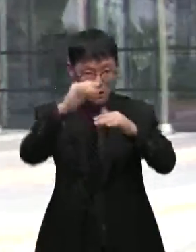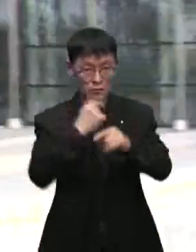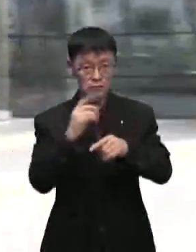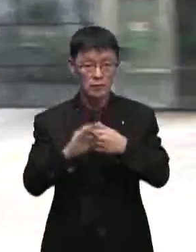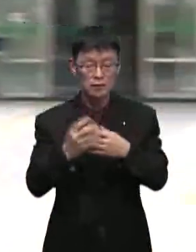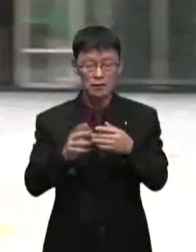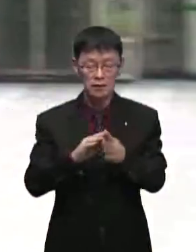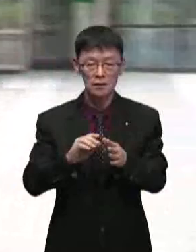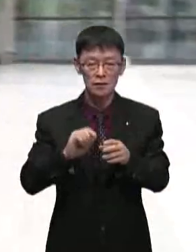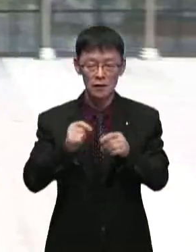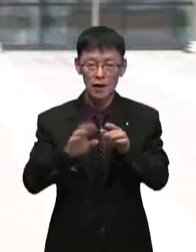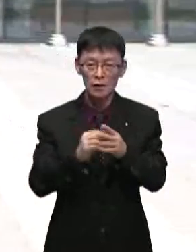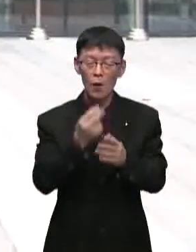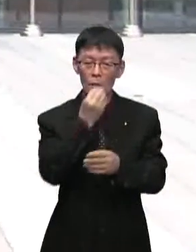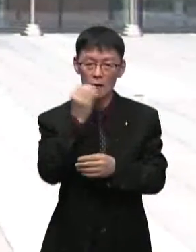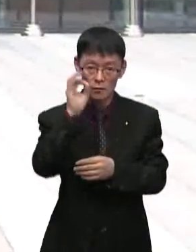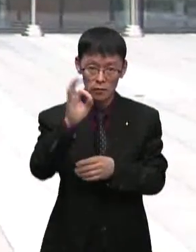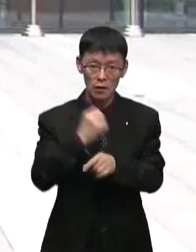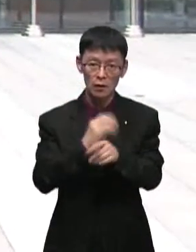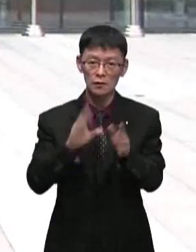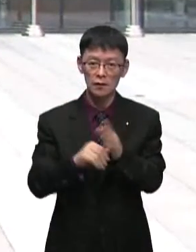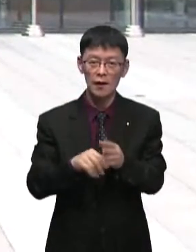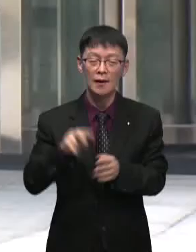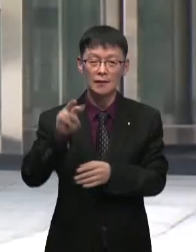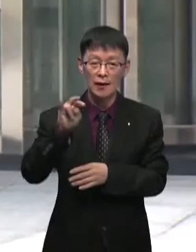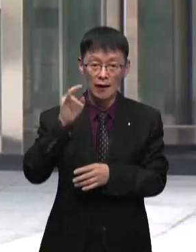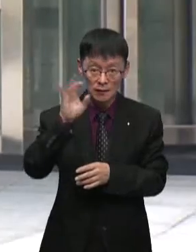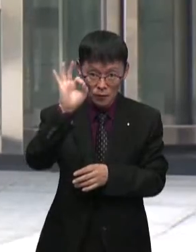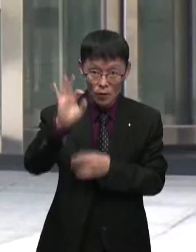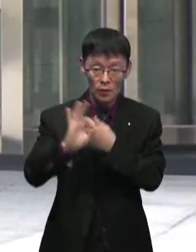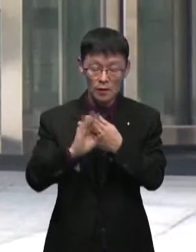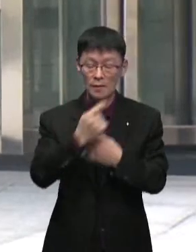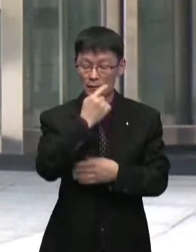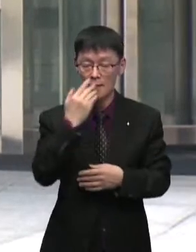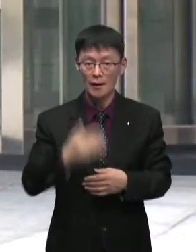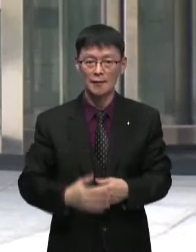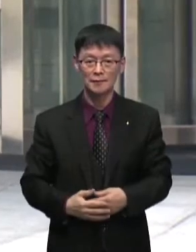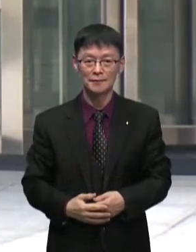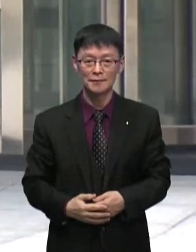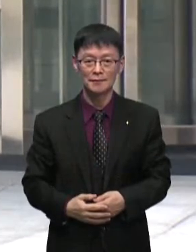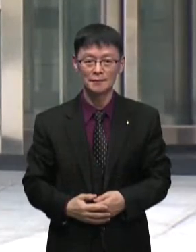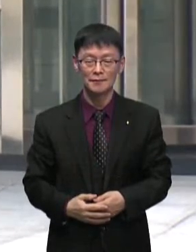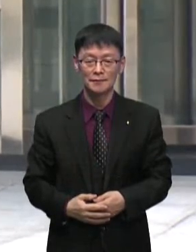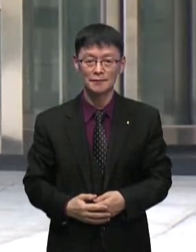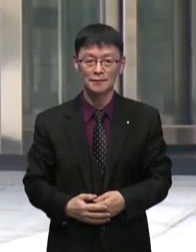내용은 인천 스타트업파크 홈페이지나 인스타그램 채널을 통해서 확인할 수 있습니다.